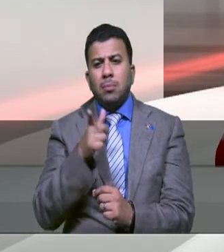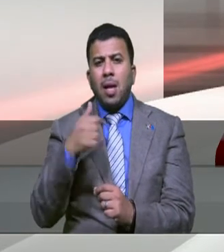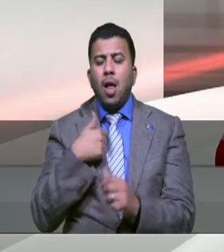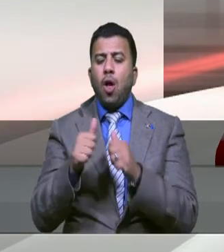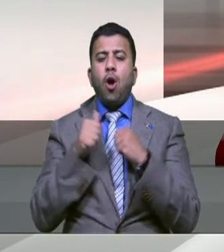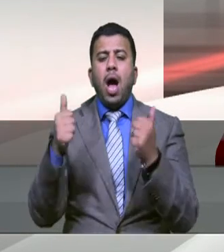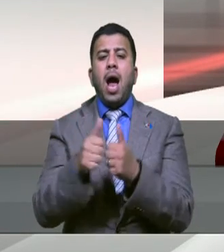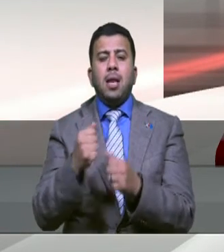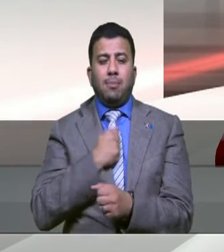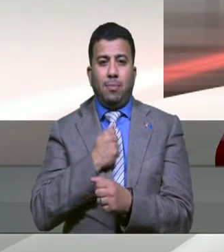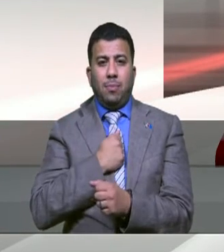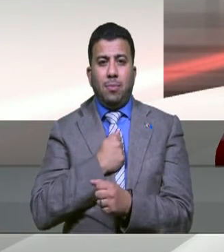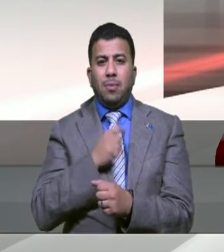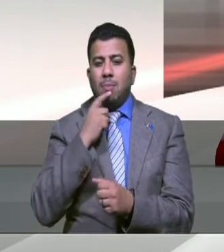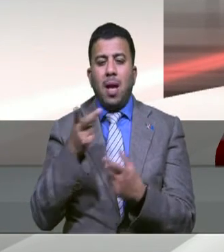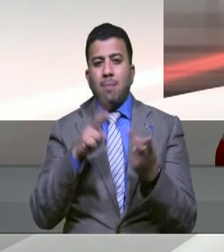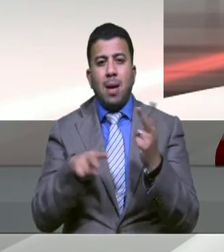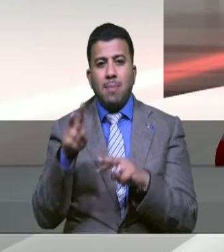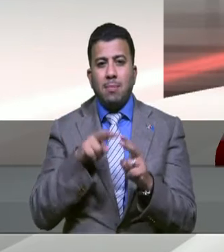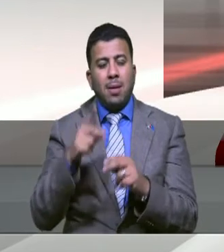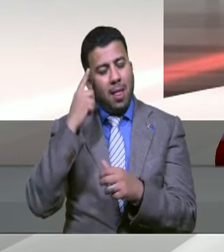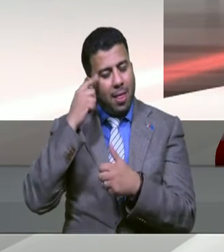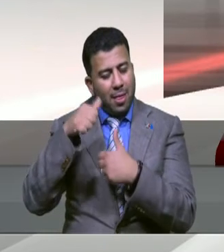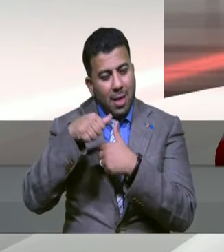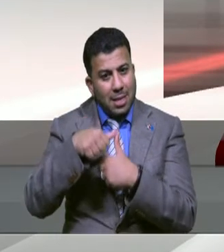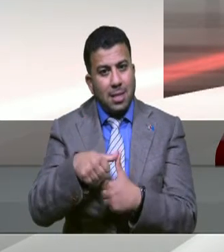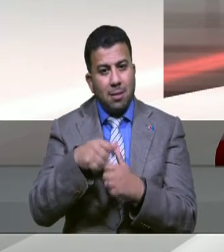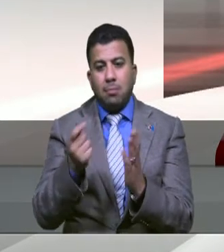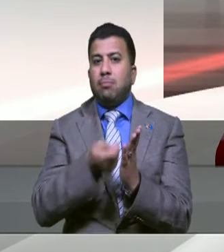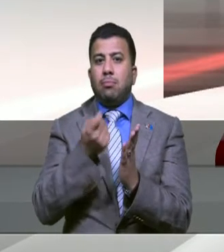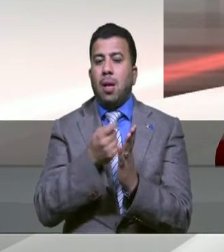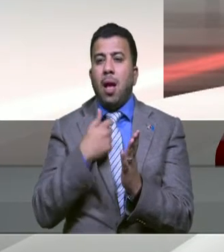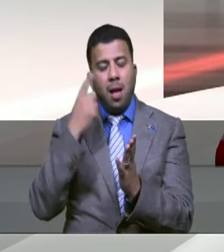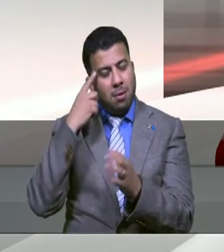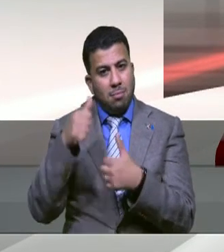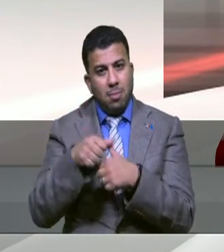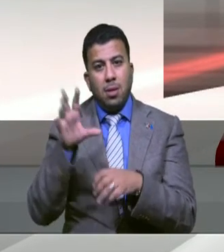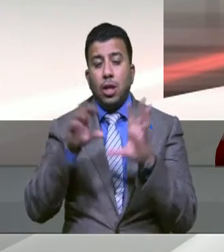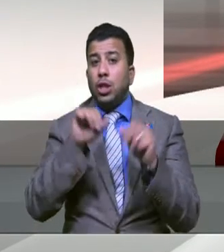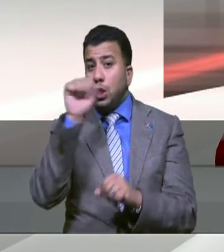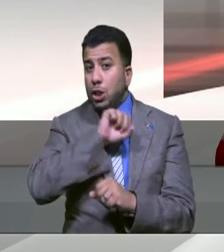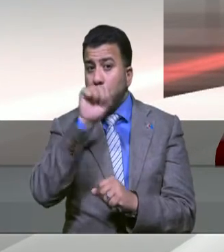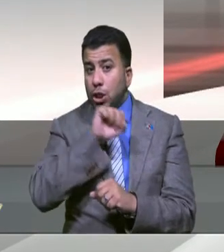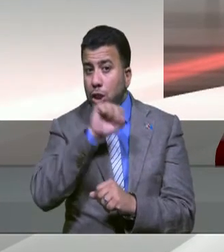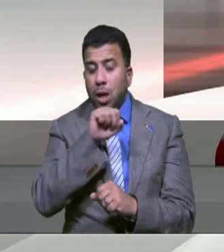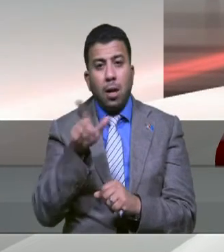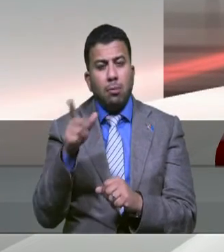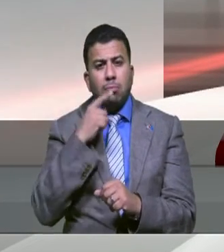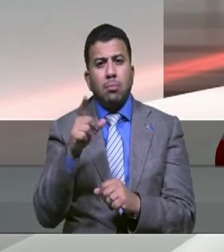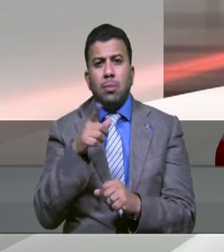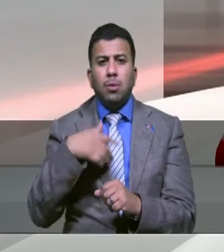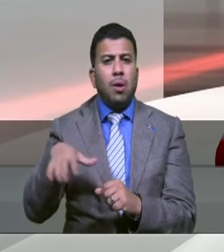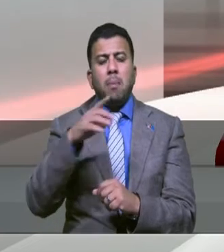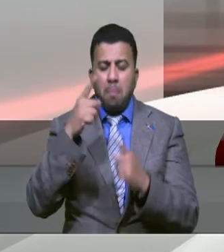لأهلي وأرحامي، عملت التذكرة بالأرحام. إي لكن بعد أهل الشارجة بعد أرحام. شارجة هي